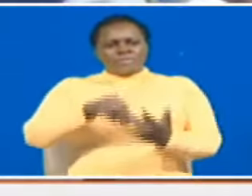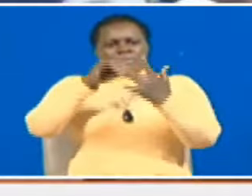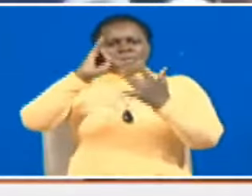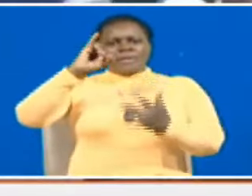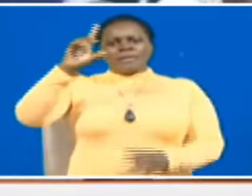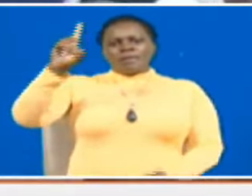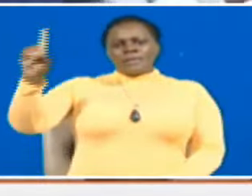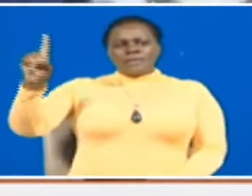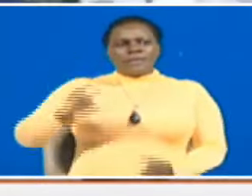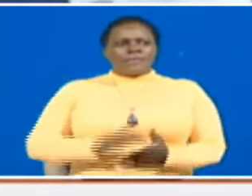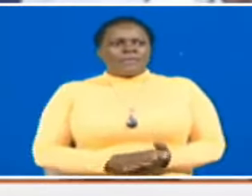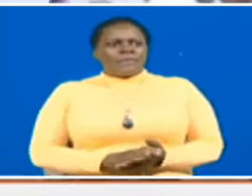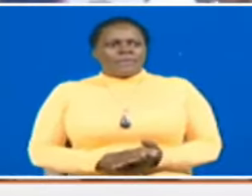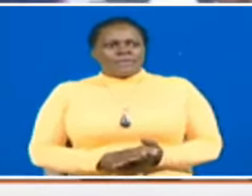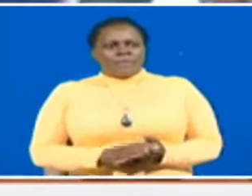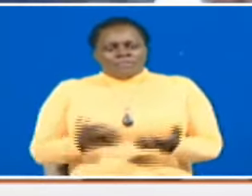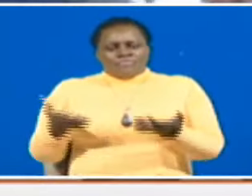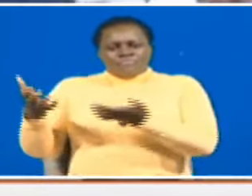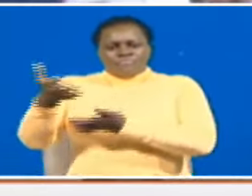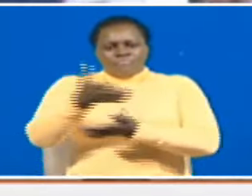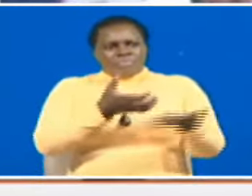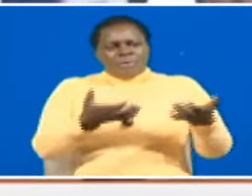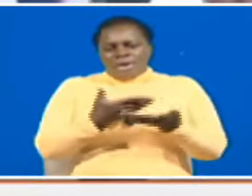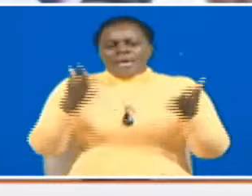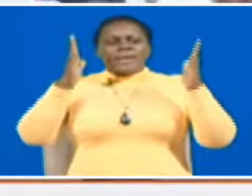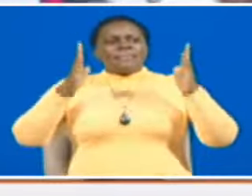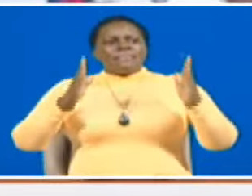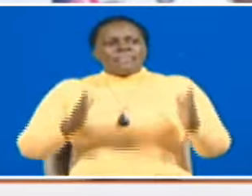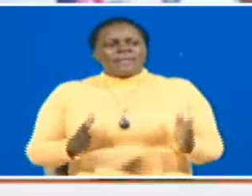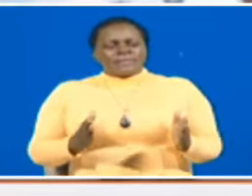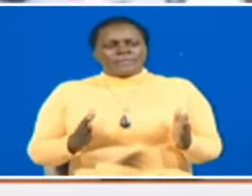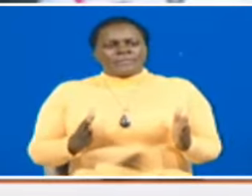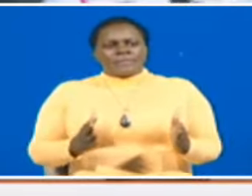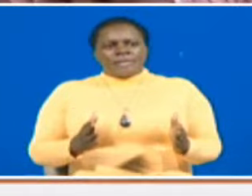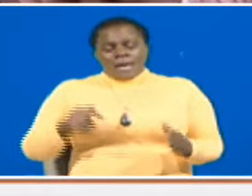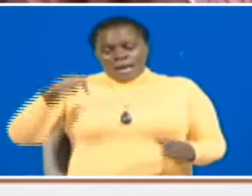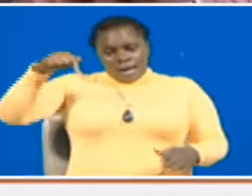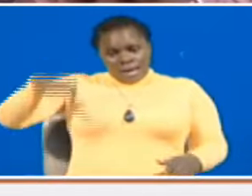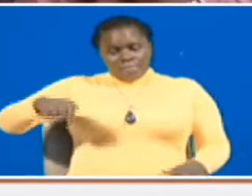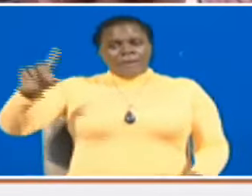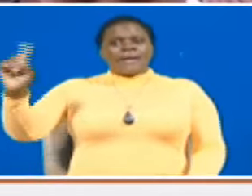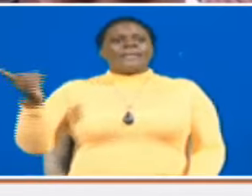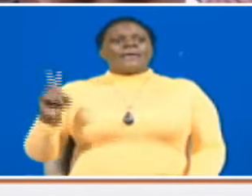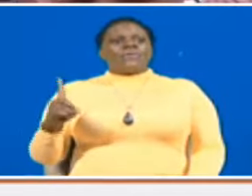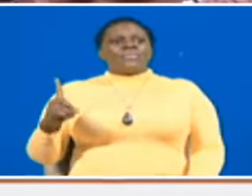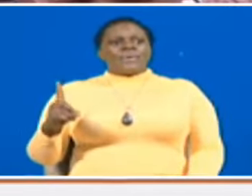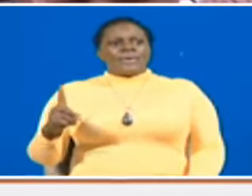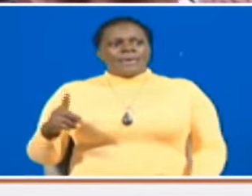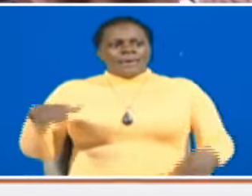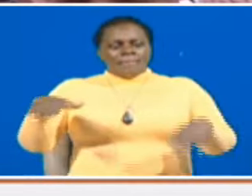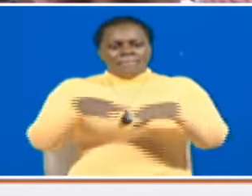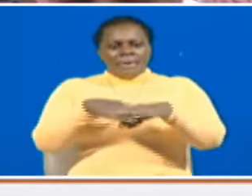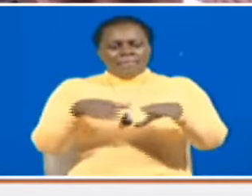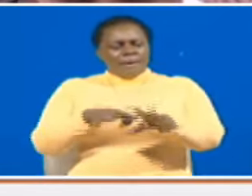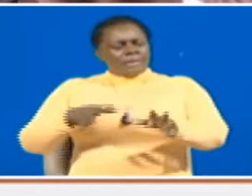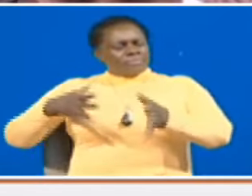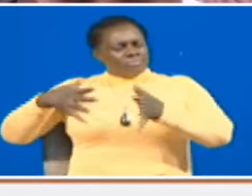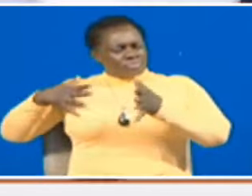al-Fitr. Siku ya kutangamana. Kama mtu yote katika kaunti ya Nairobi, waumini hao wamejitokeza kwa